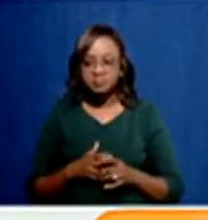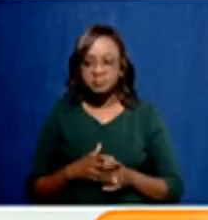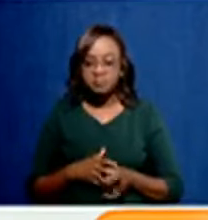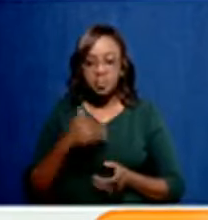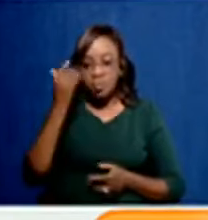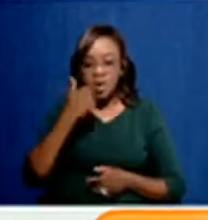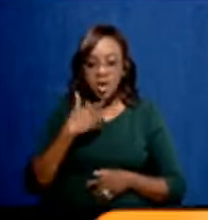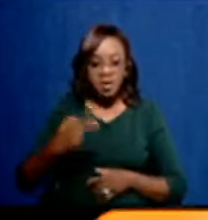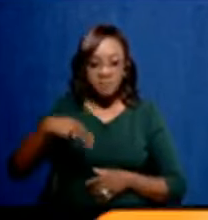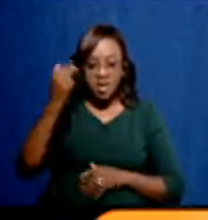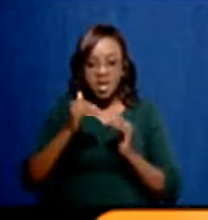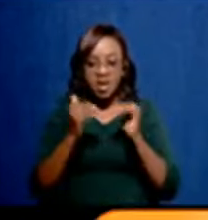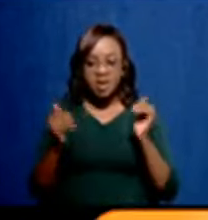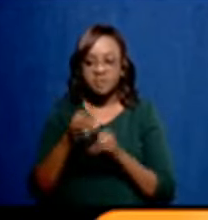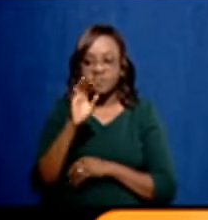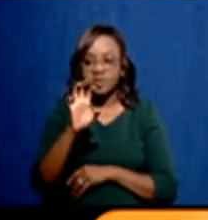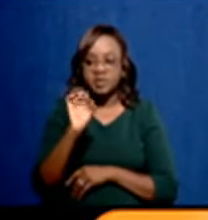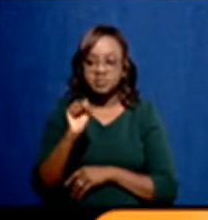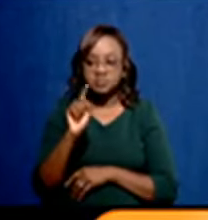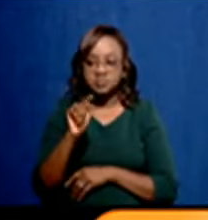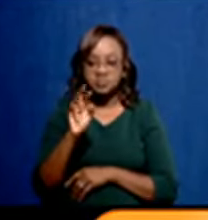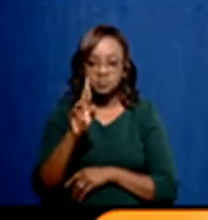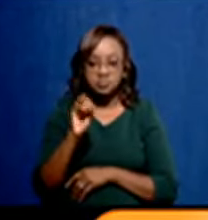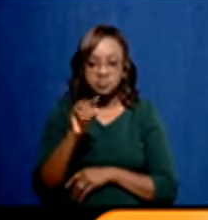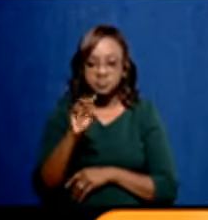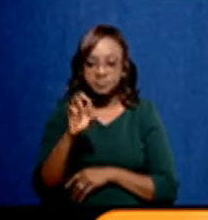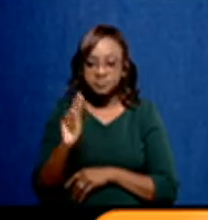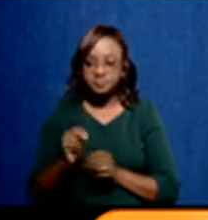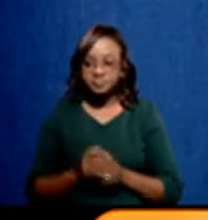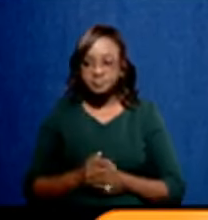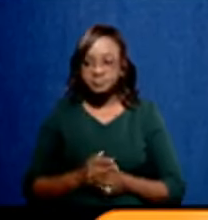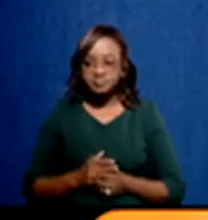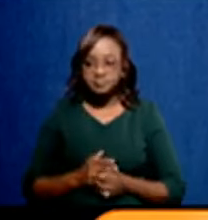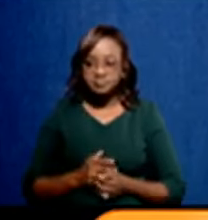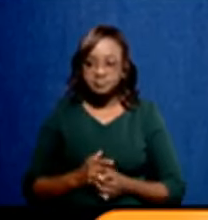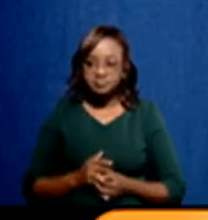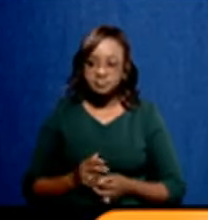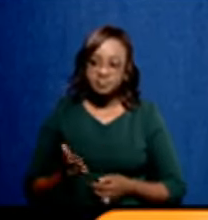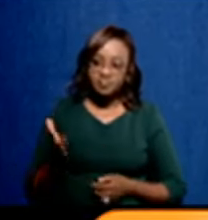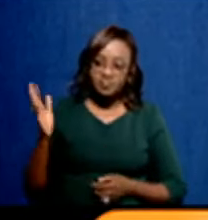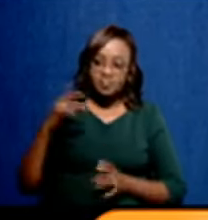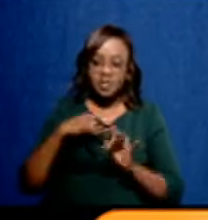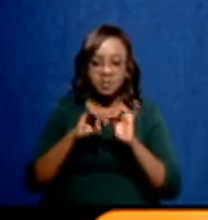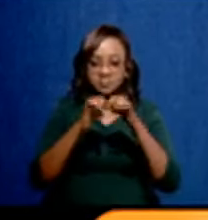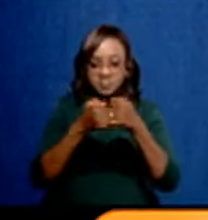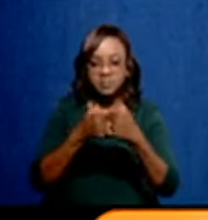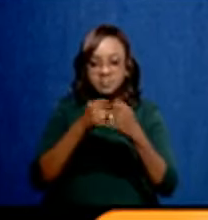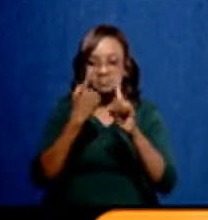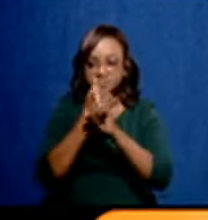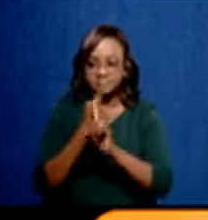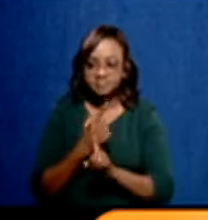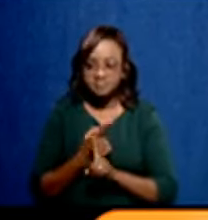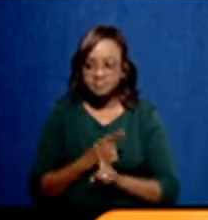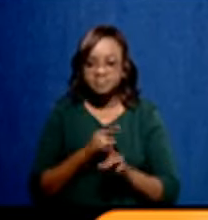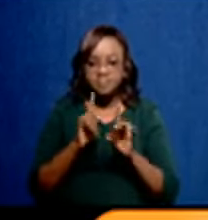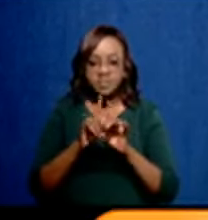cha juu cha estrogen. Wataalamu wa afya wakiorodhesha ugonjwa huu kwa aina tatu ambazo hutoa dalili tofauti kulingana pia